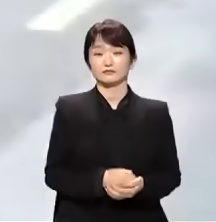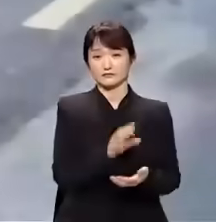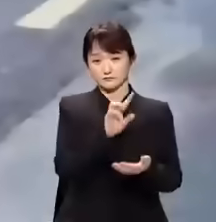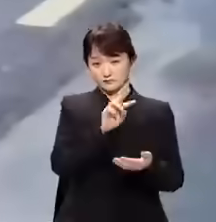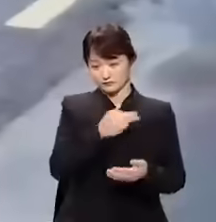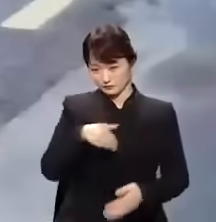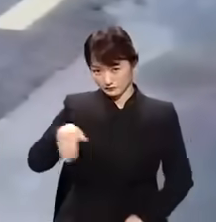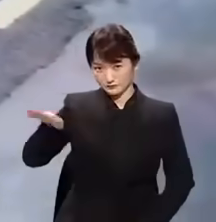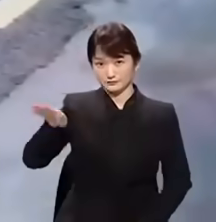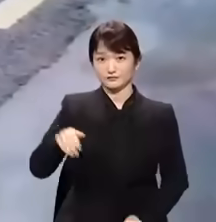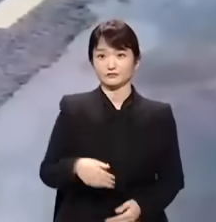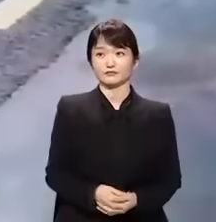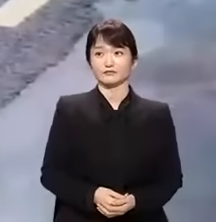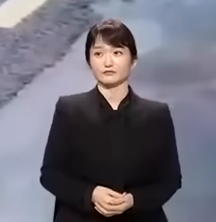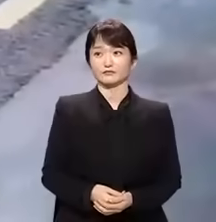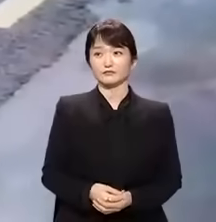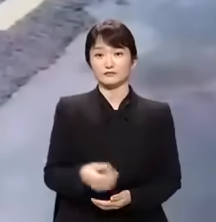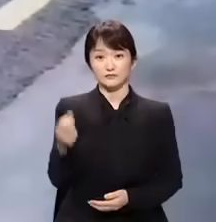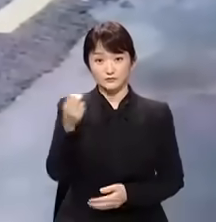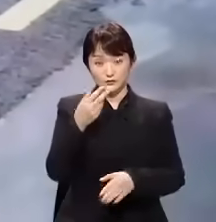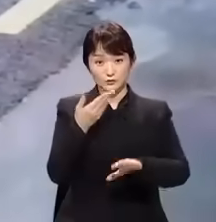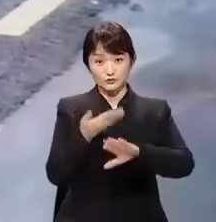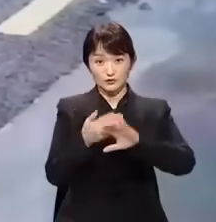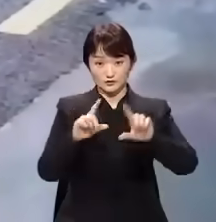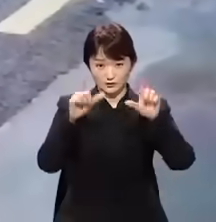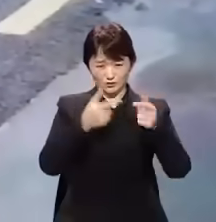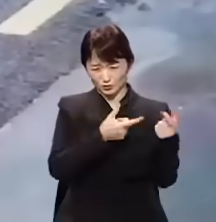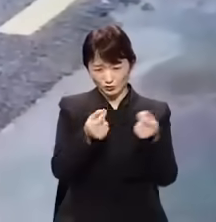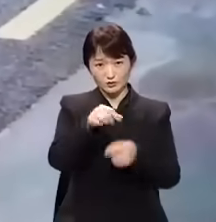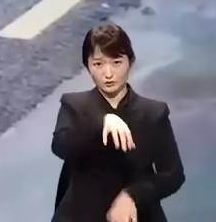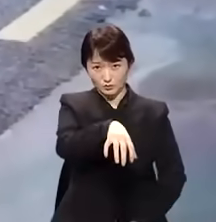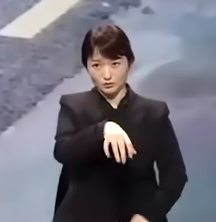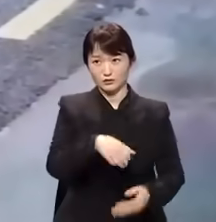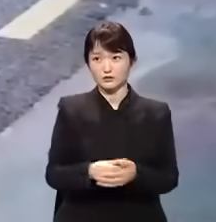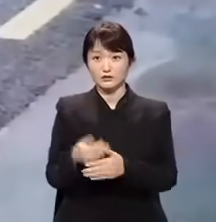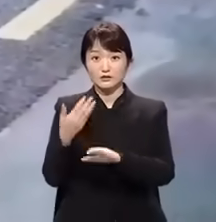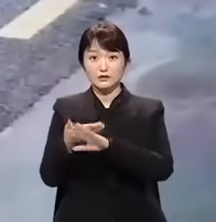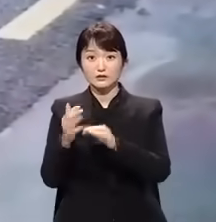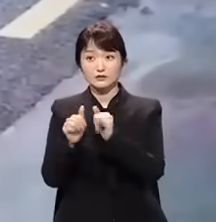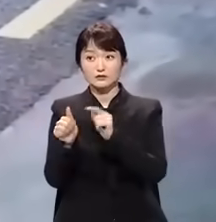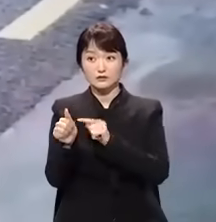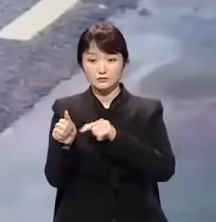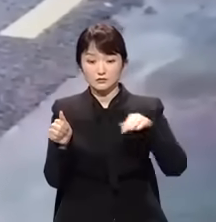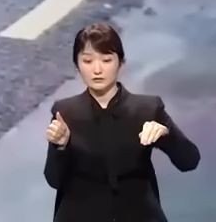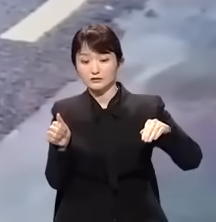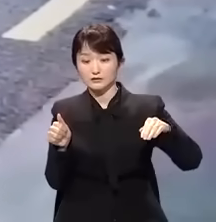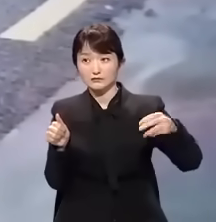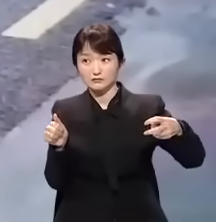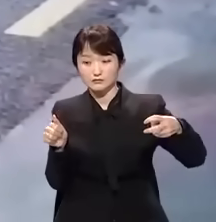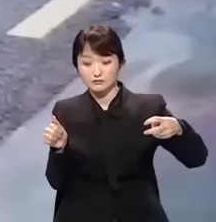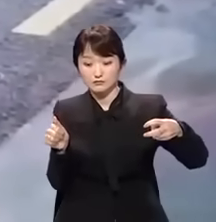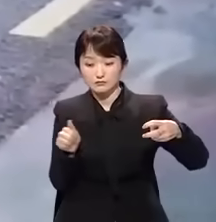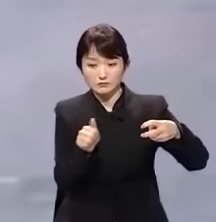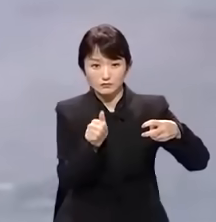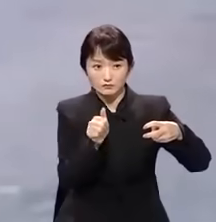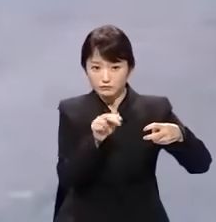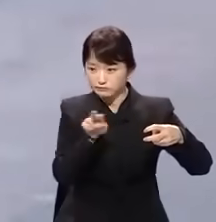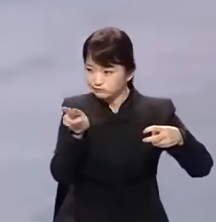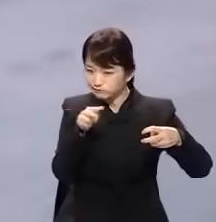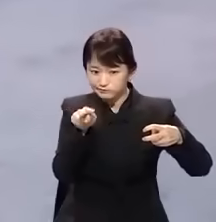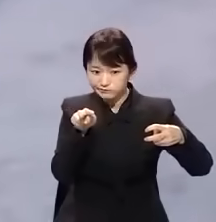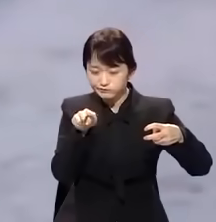길로 다시 돌아갑니다 또 다른 날입니다 같은 장소 이번에 다른 남성이 또 차 뒤로 오더니 눈치를 보면서 갑자기 배수구 쪽으로